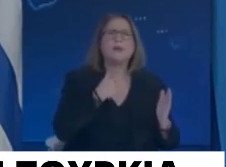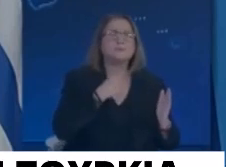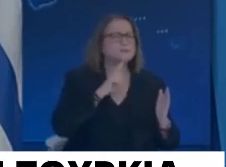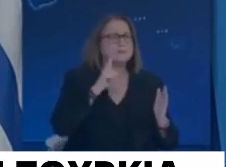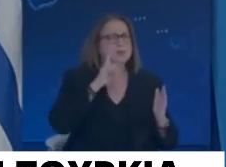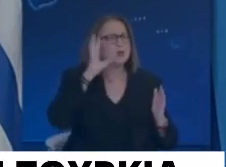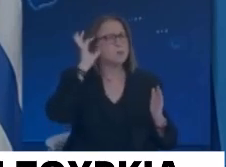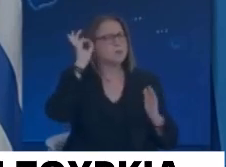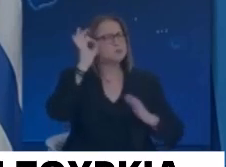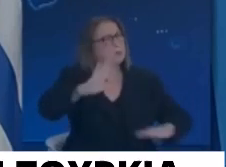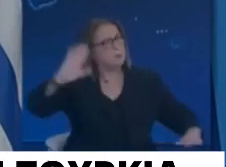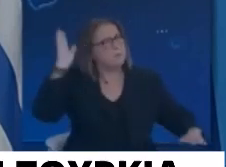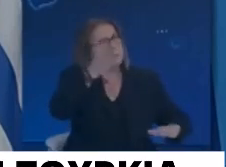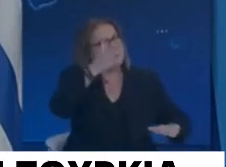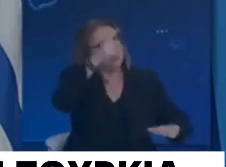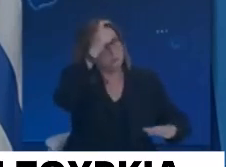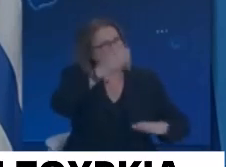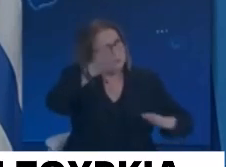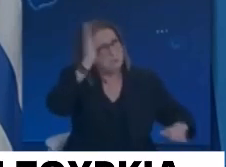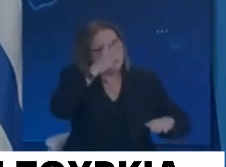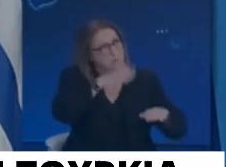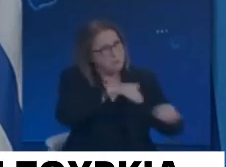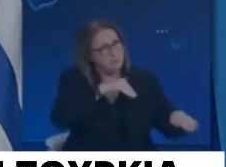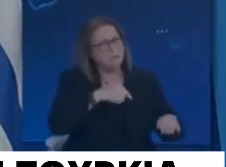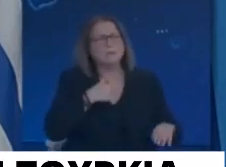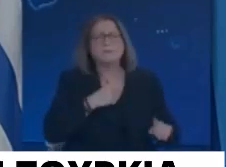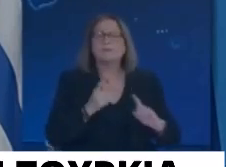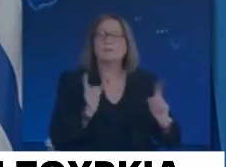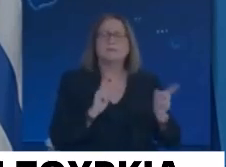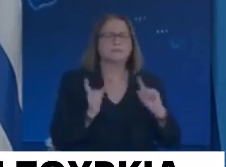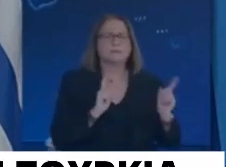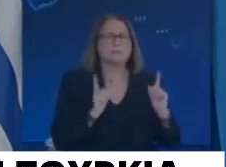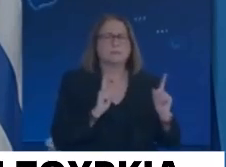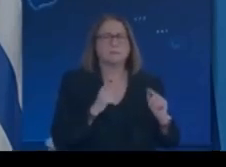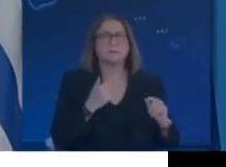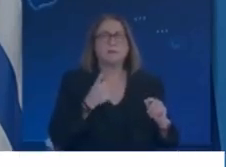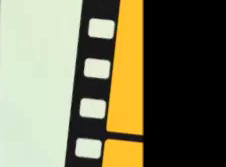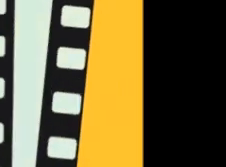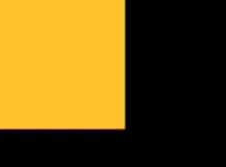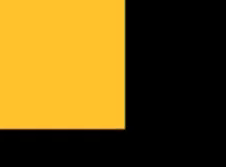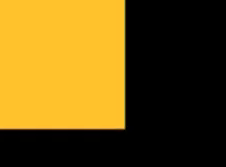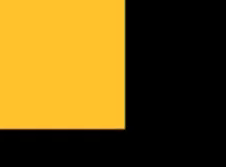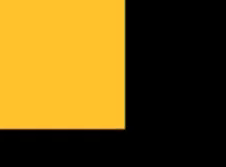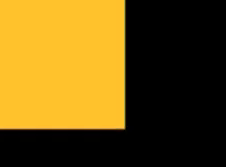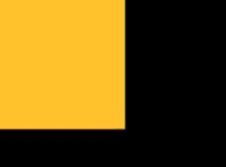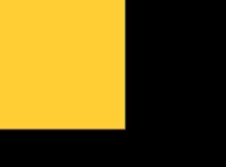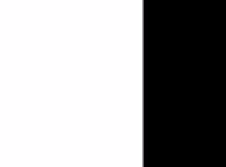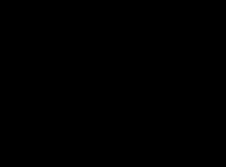Η απειλή της κύρωσης είναι αυτή η οποία μπορεί να οδηγήσει σε αλλαγή συμπεριφοράς. Και